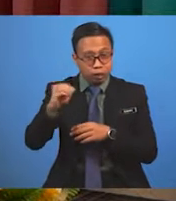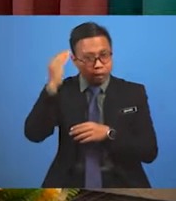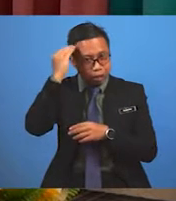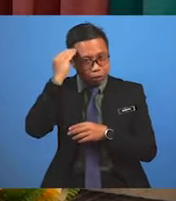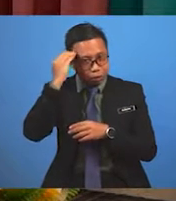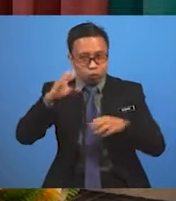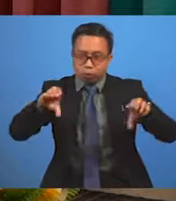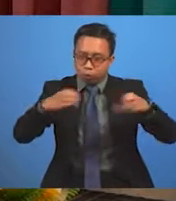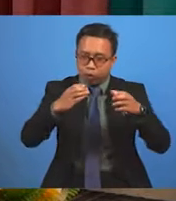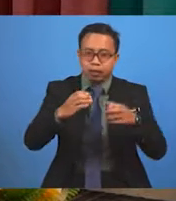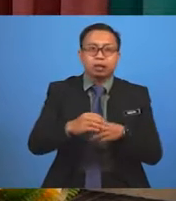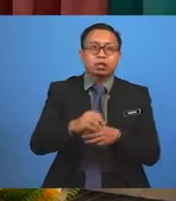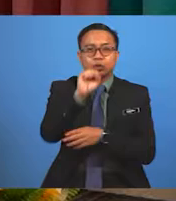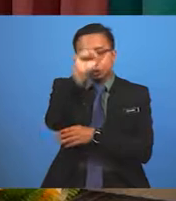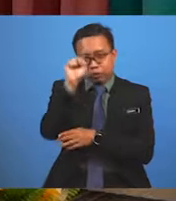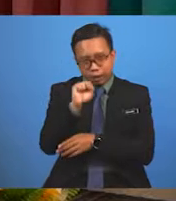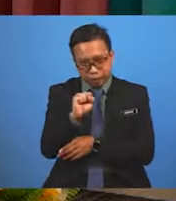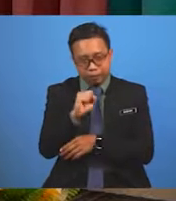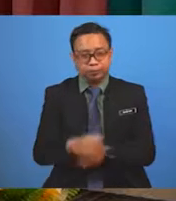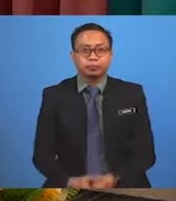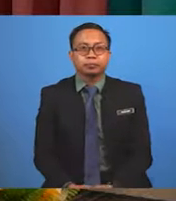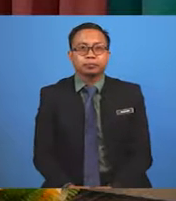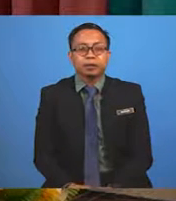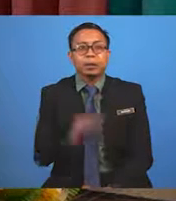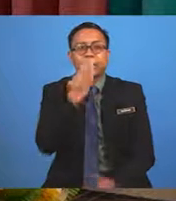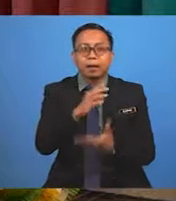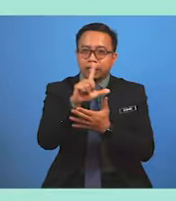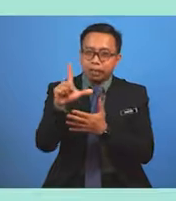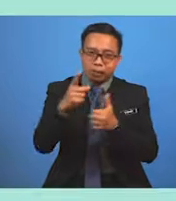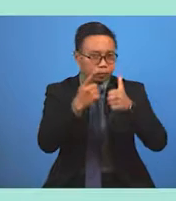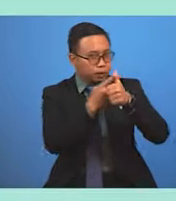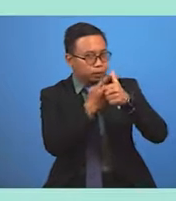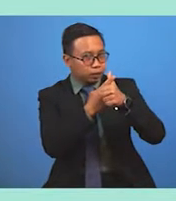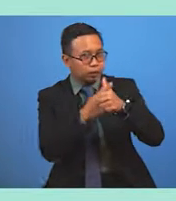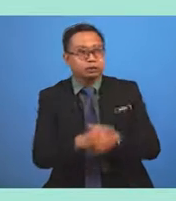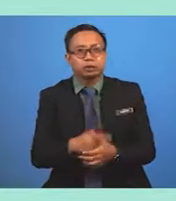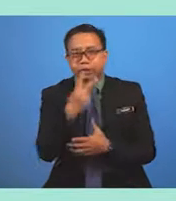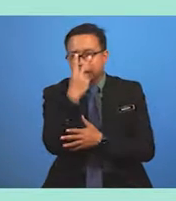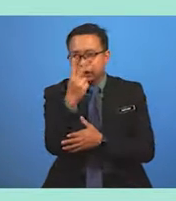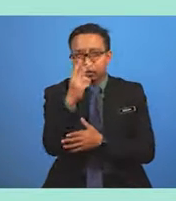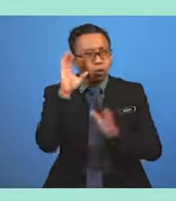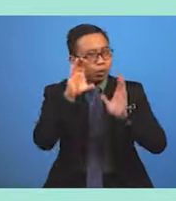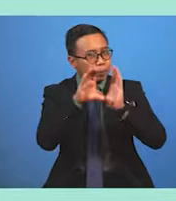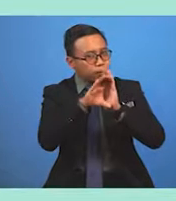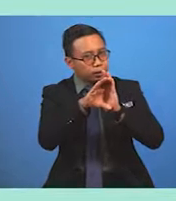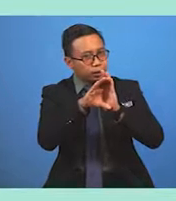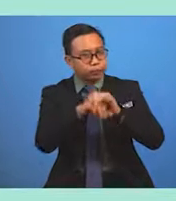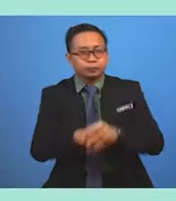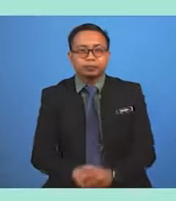kita cuba menjawab beberapa soalan. Baiklah, yang pertama, lihat gambar rajah